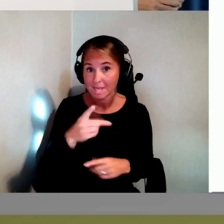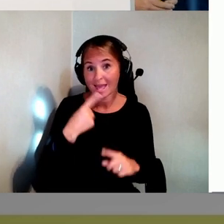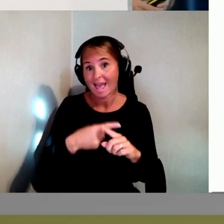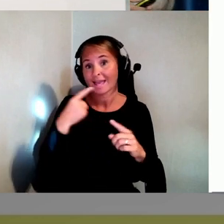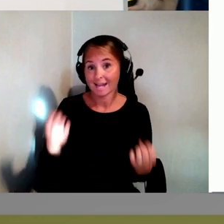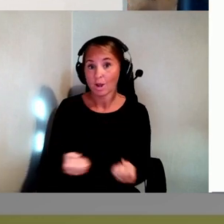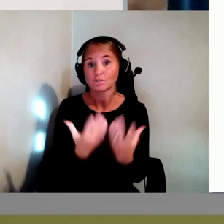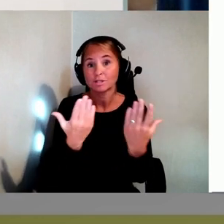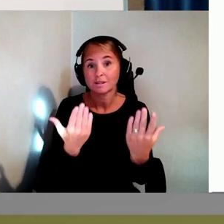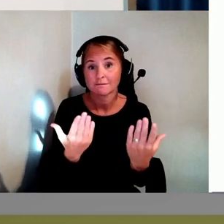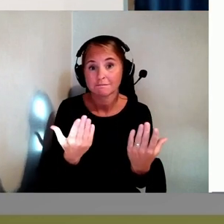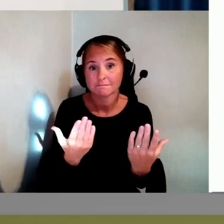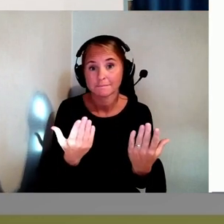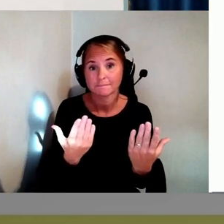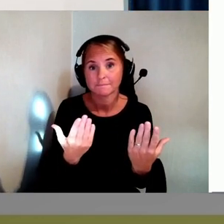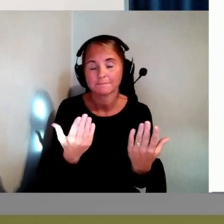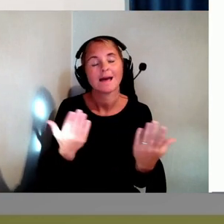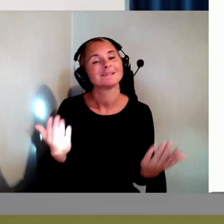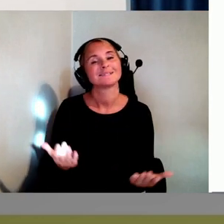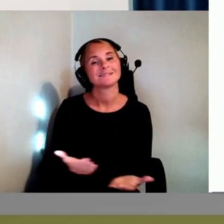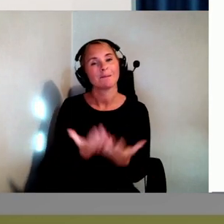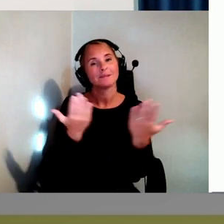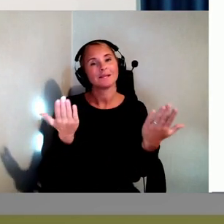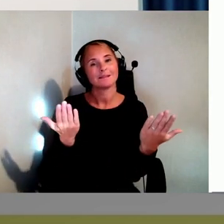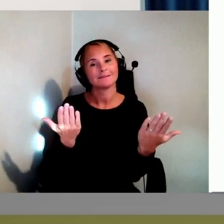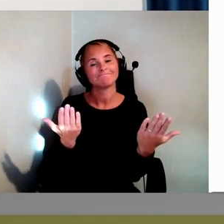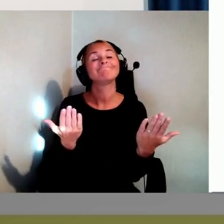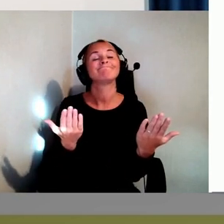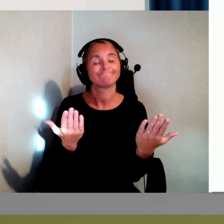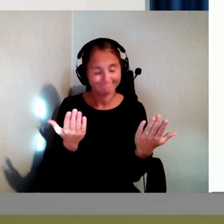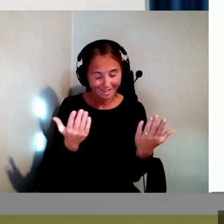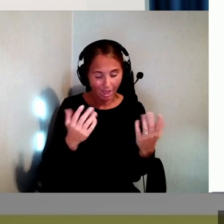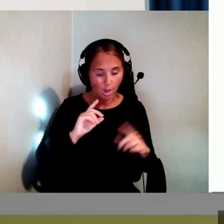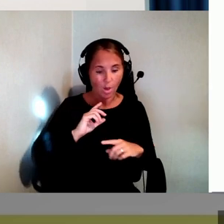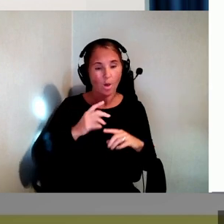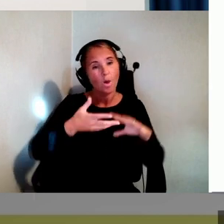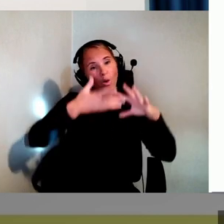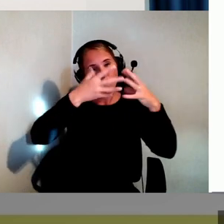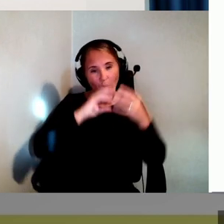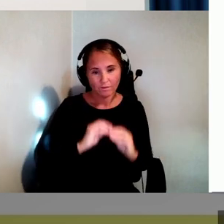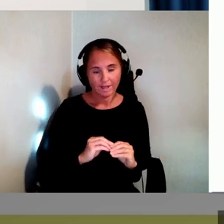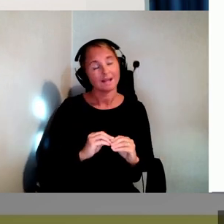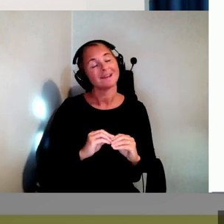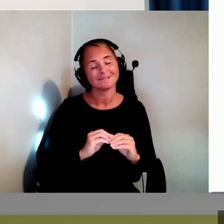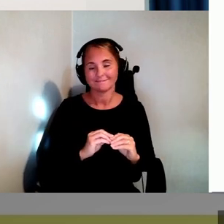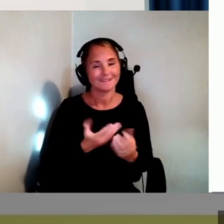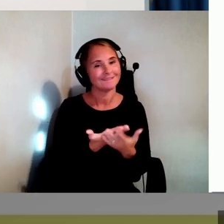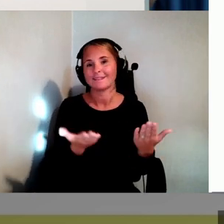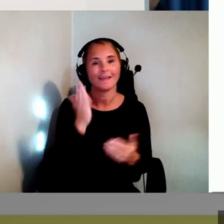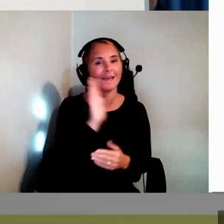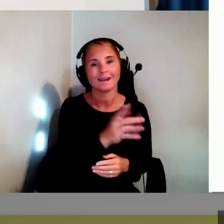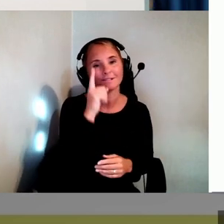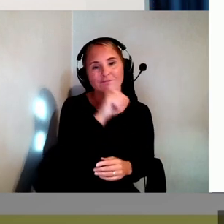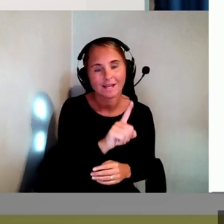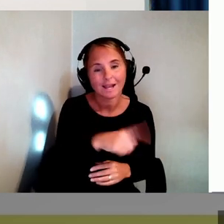men samtidigt eh ingen skugga över utvecklaren för designen var kanske så svår att det gick inte